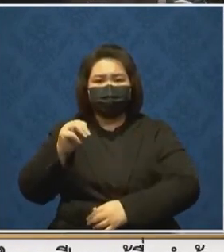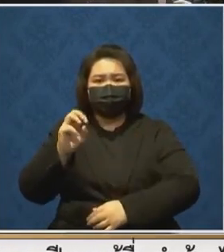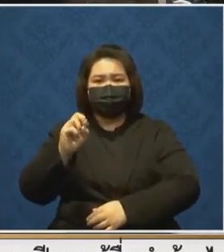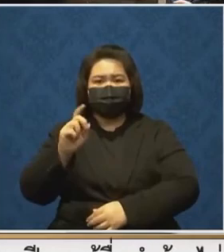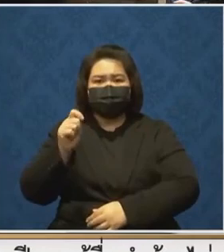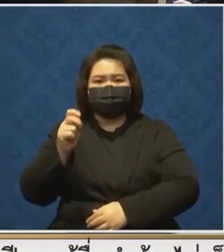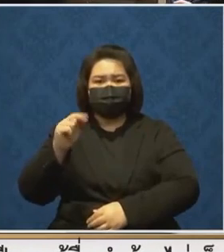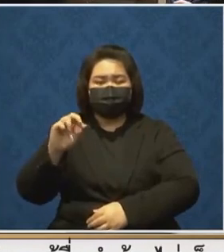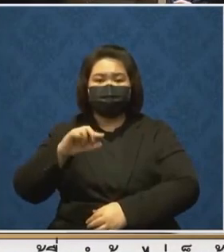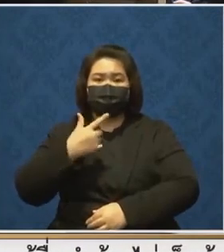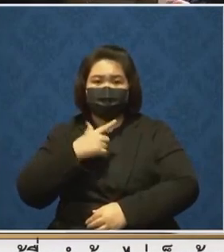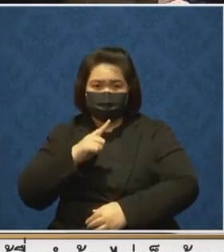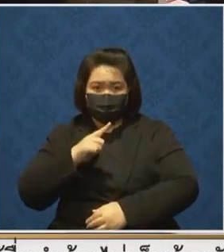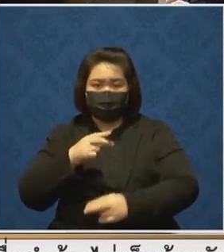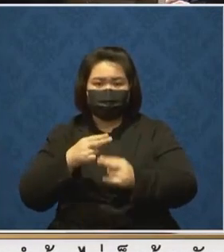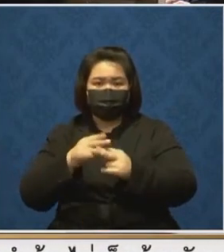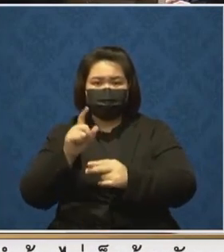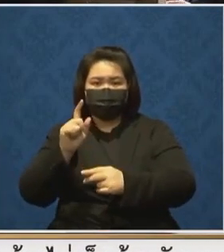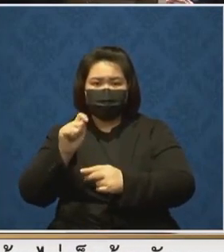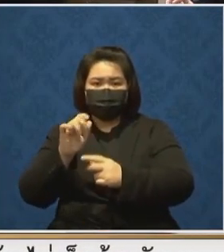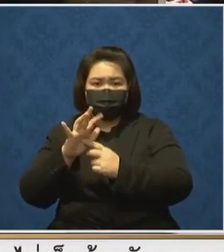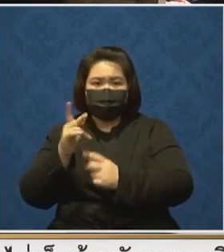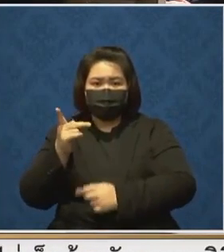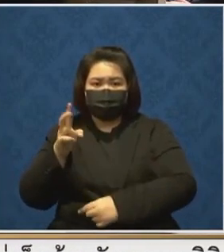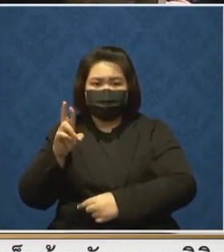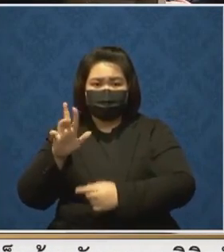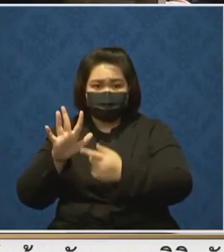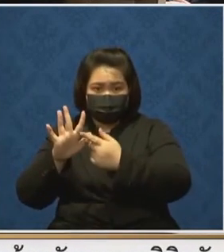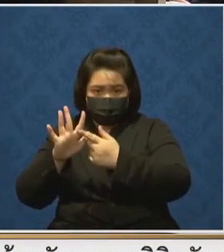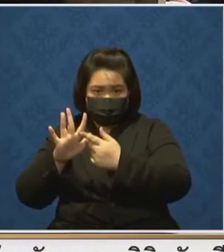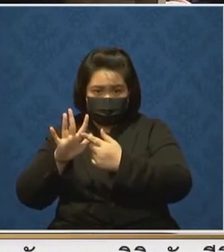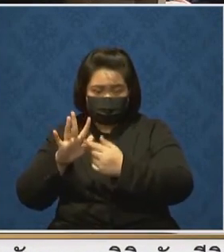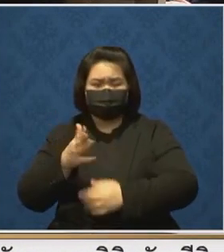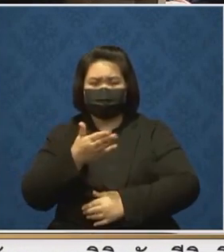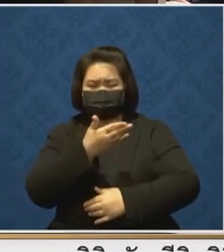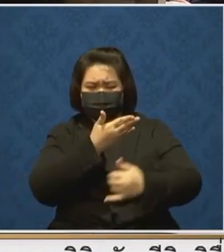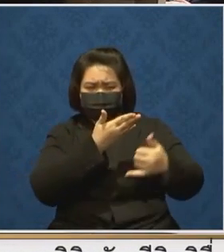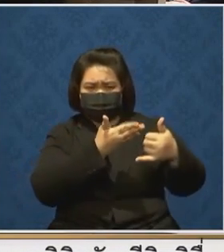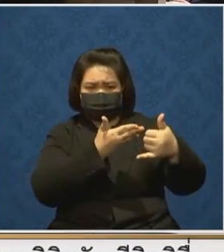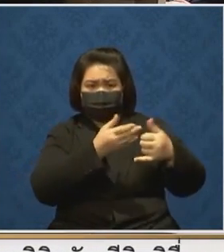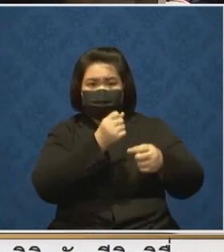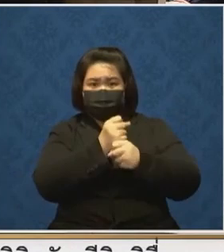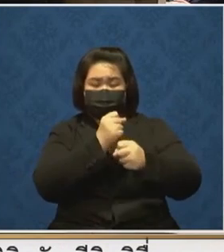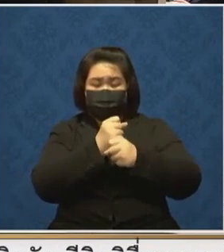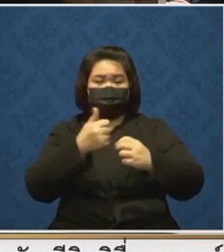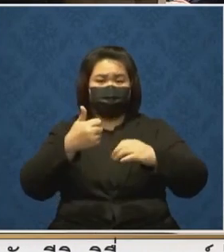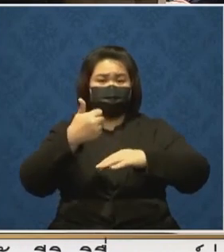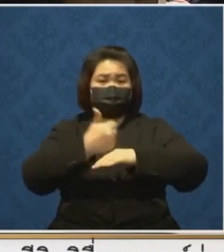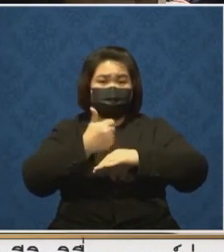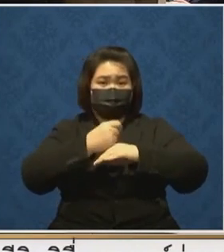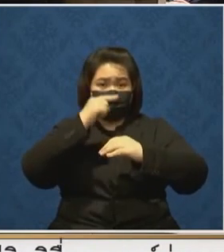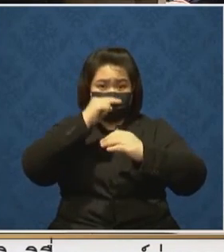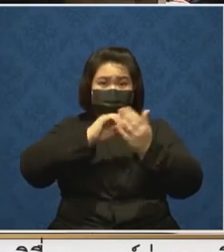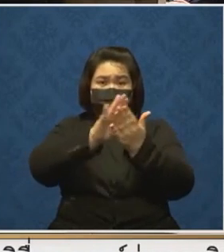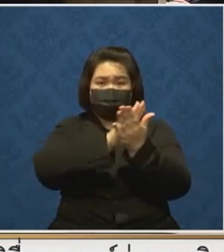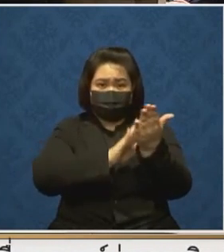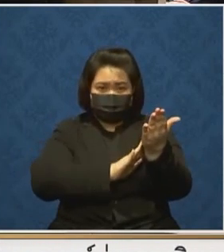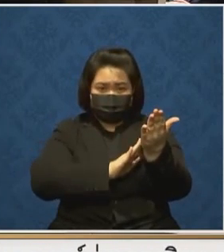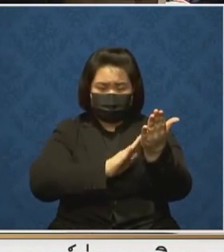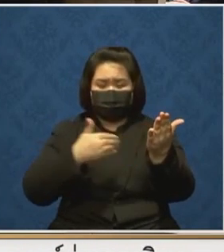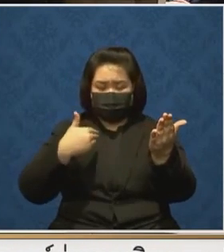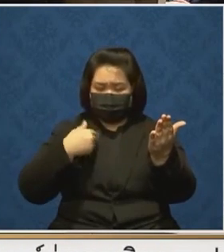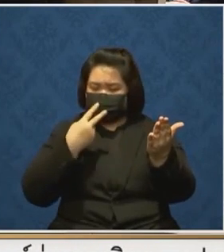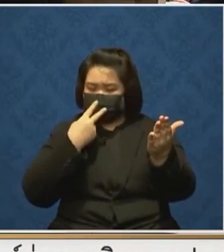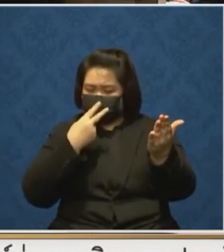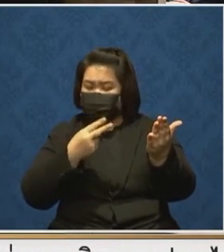ี้ผลเอกประยตจโอชาในฐานะหัวหน้าผู้บริหารรชการแผ่นดินเป็ผู้ก่อให้เกิดการกระทำ